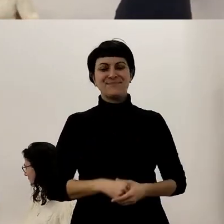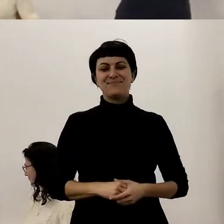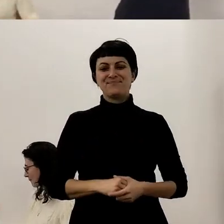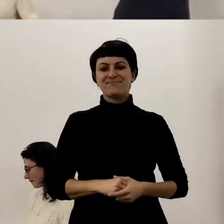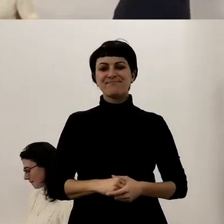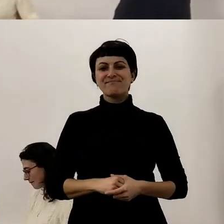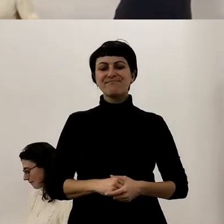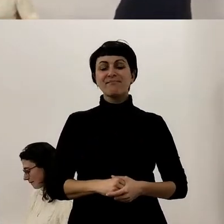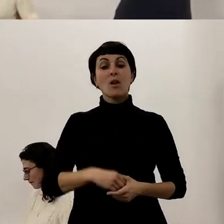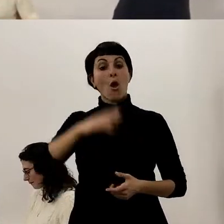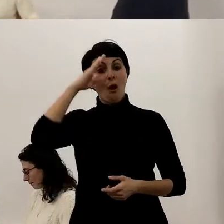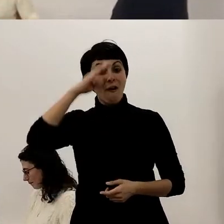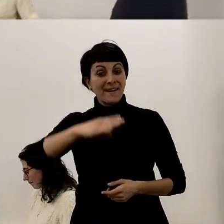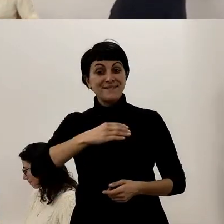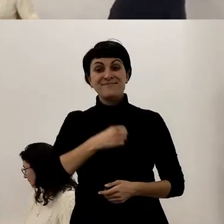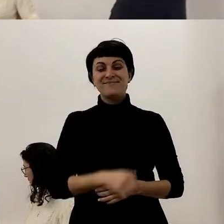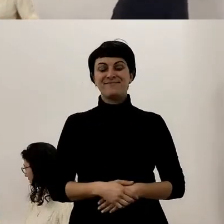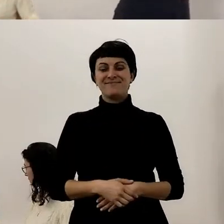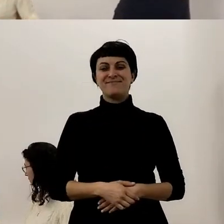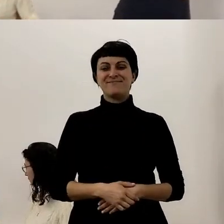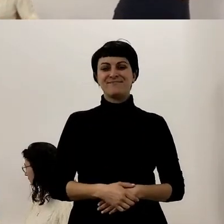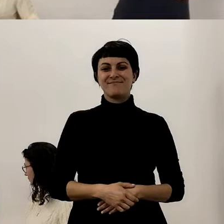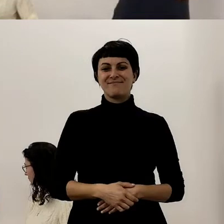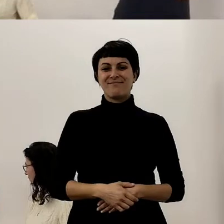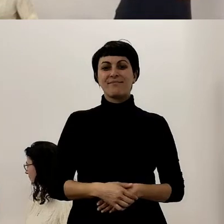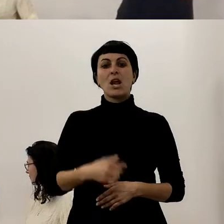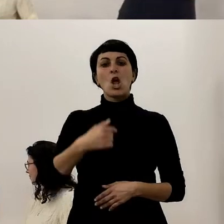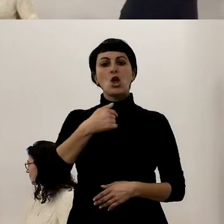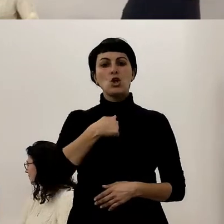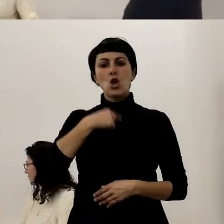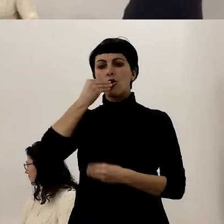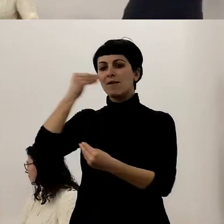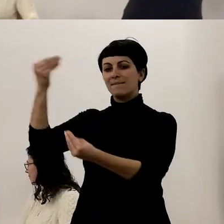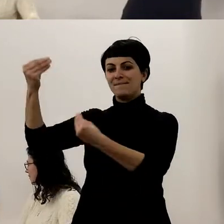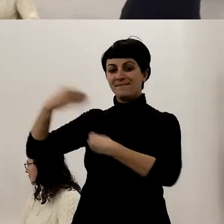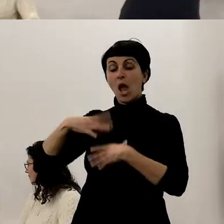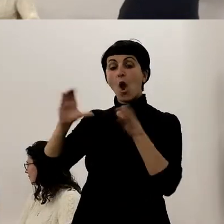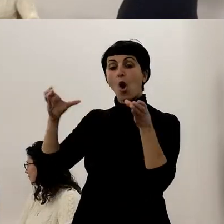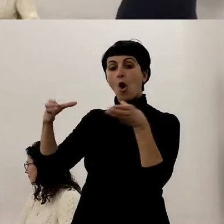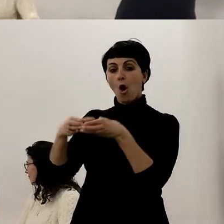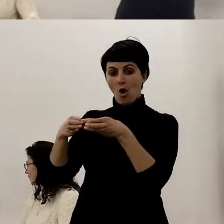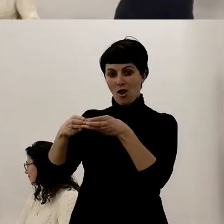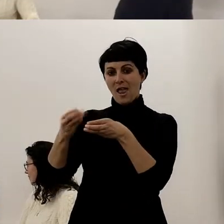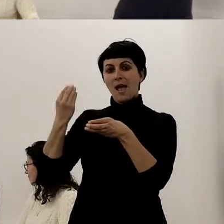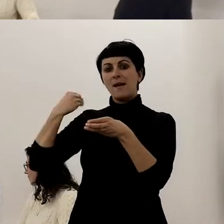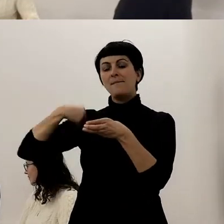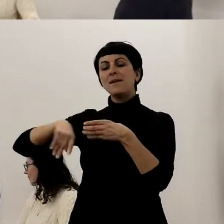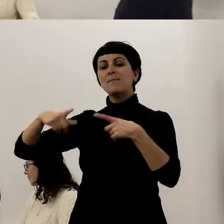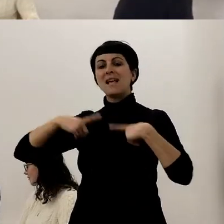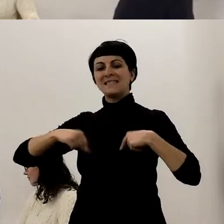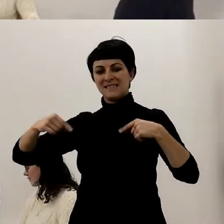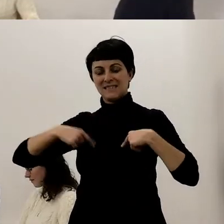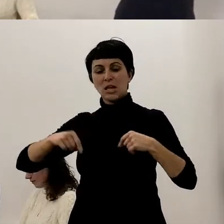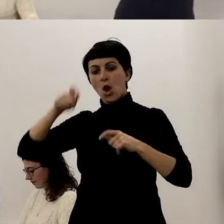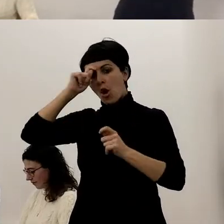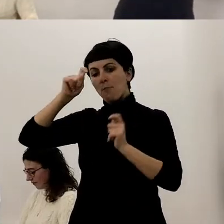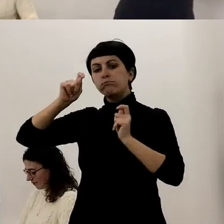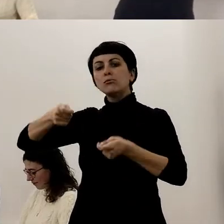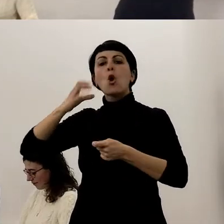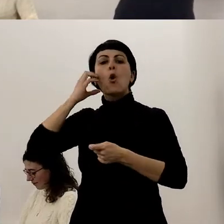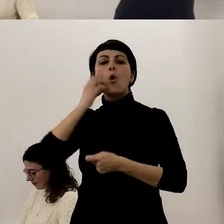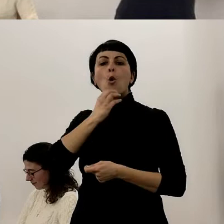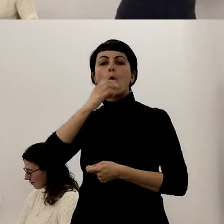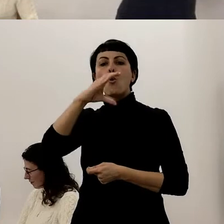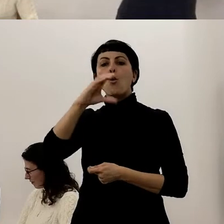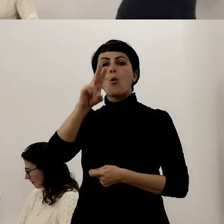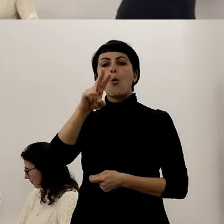Hola, jo vinc com a representant de la colla de gegants americans de Sitges, dels Covenitus.